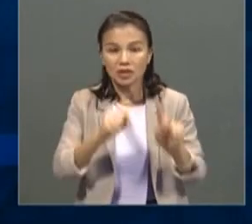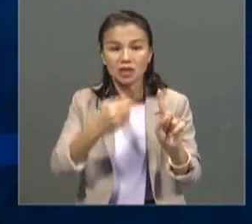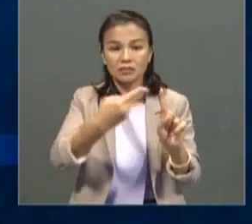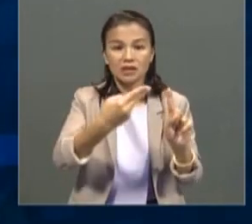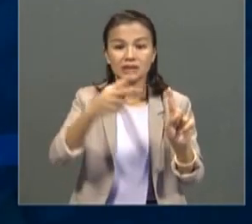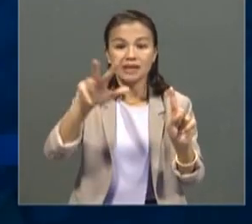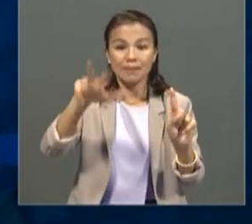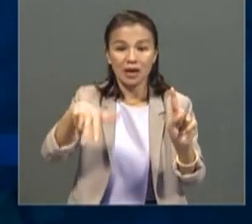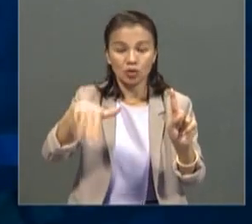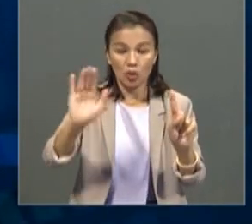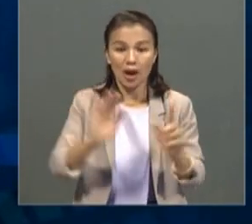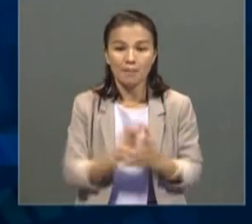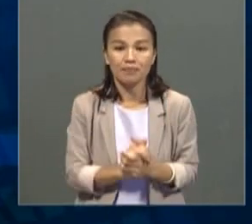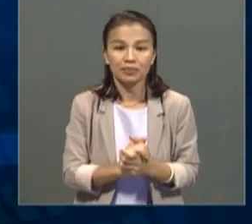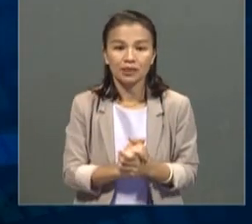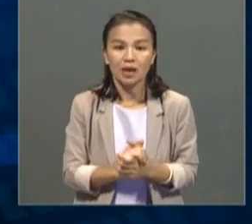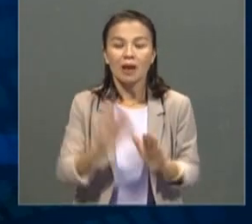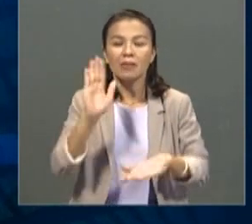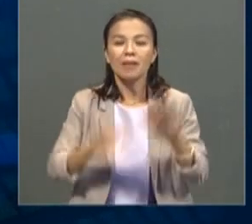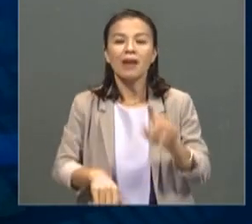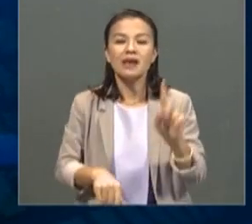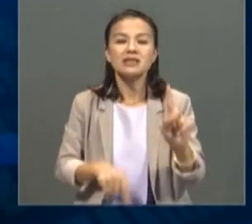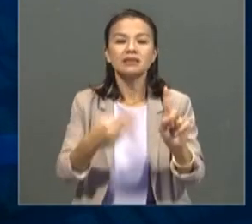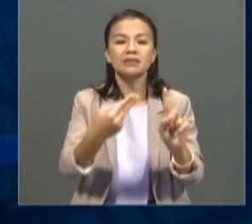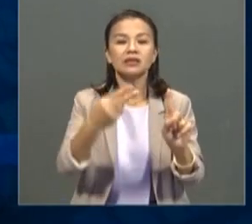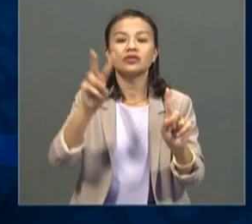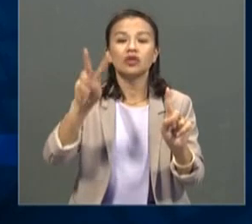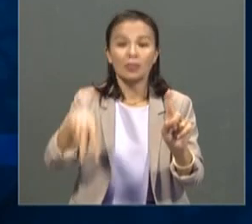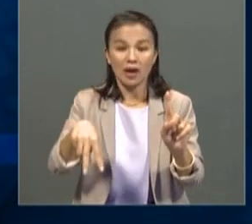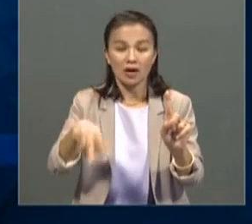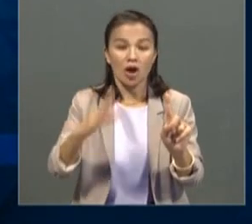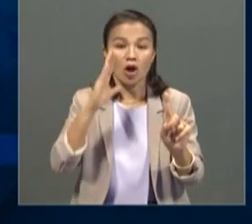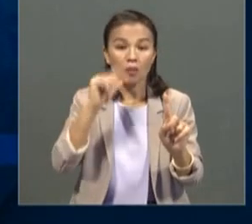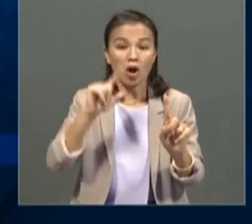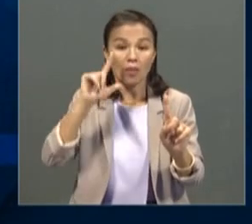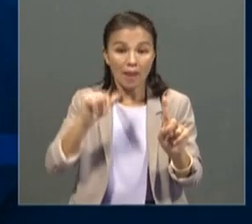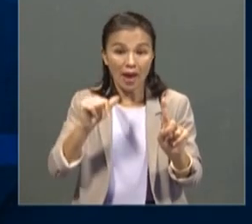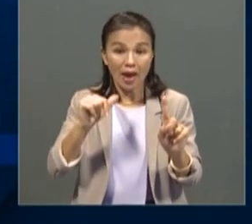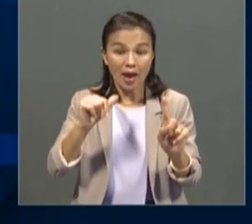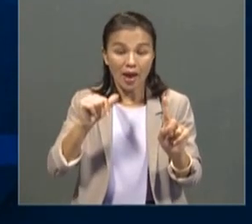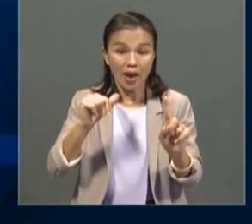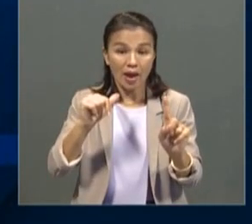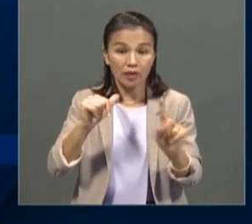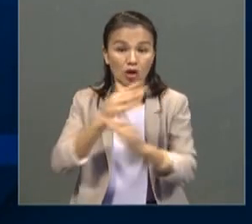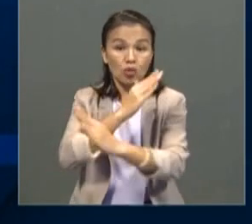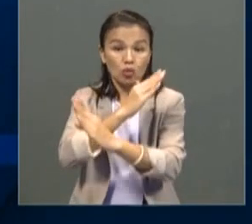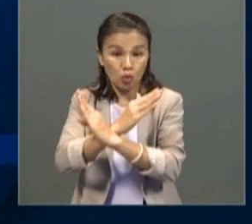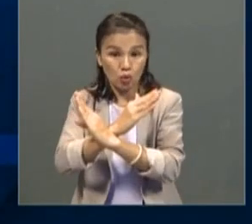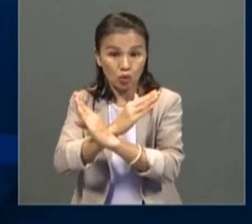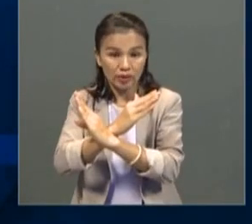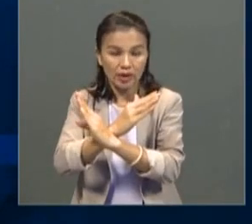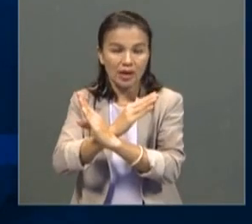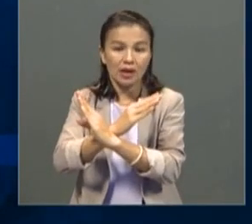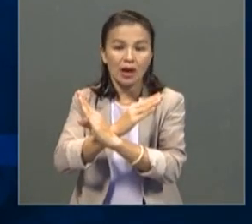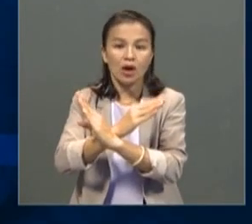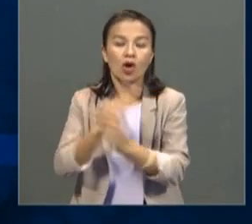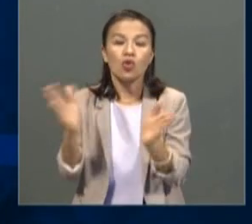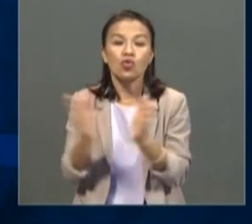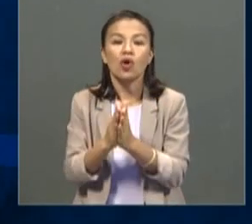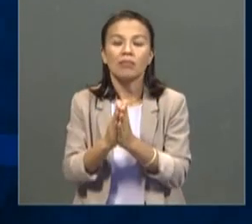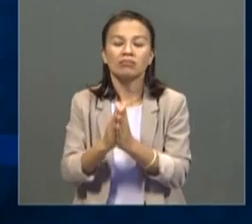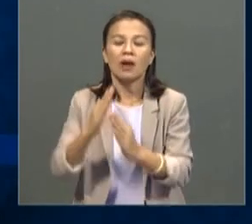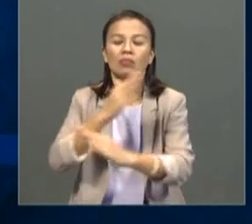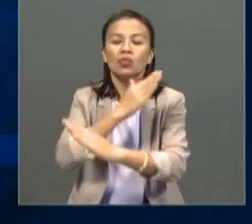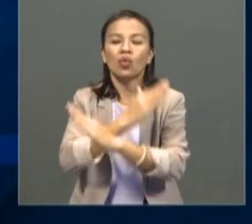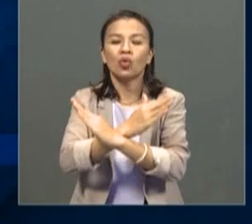ပုံမှန်ဆိုလို့ရှိရင်ကလေး10,000နဲ့3,000ဖြည့်တယ်ဆိုလို့ရှိရင်မိ